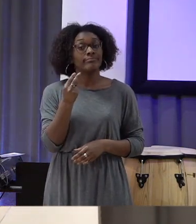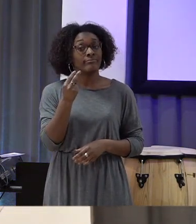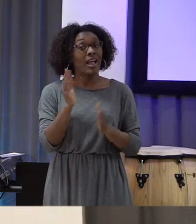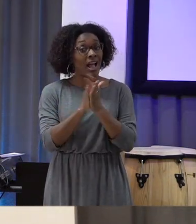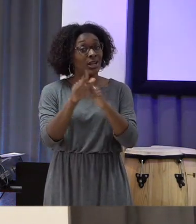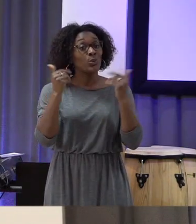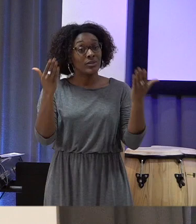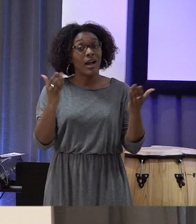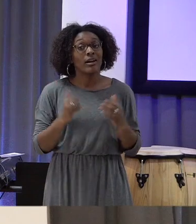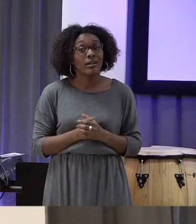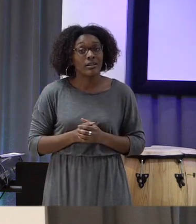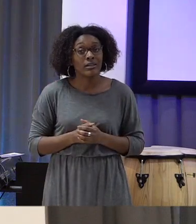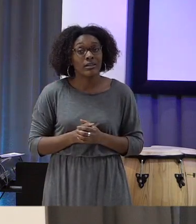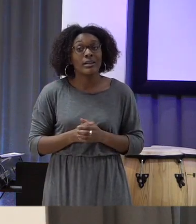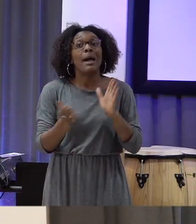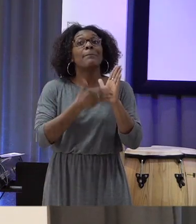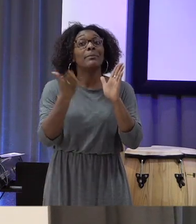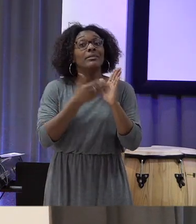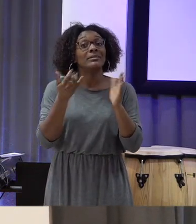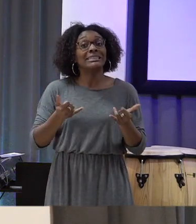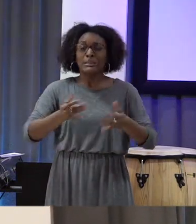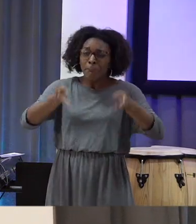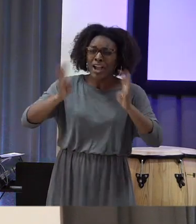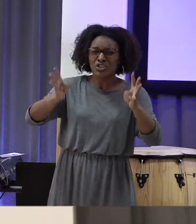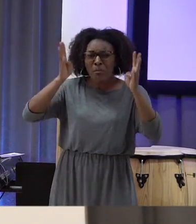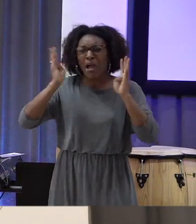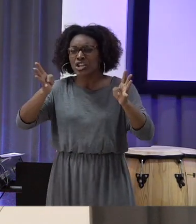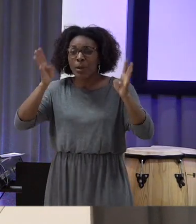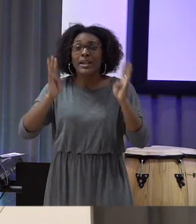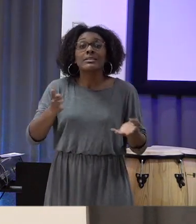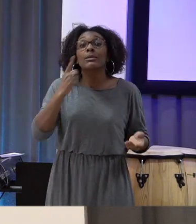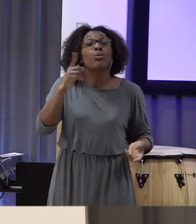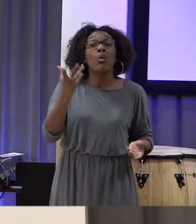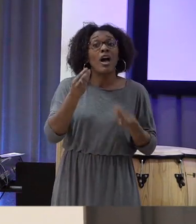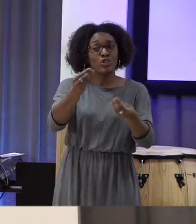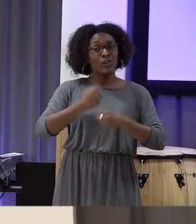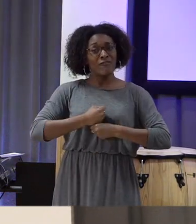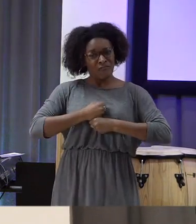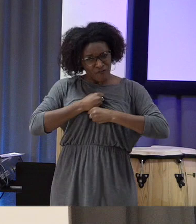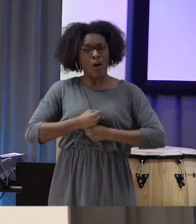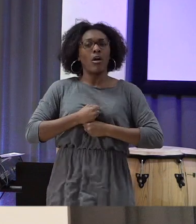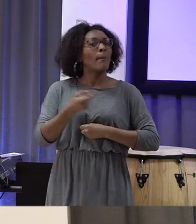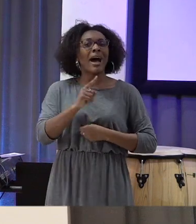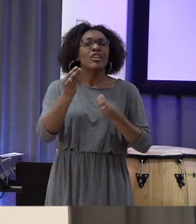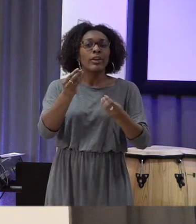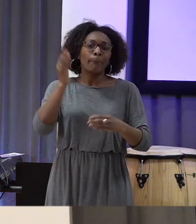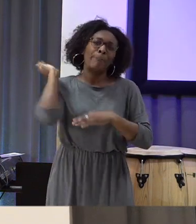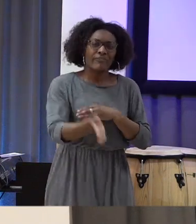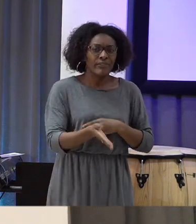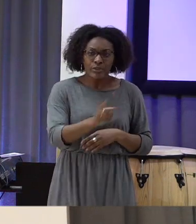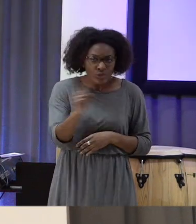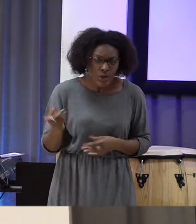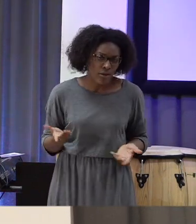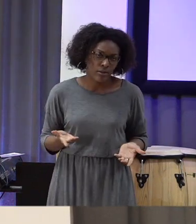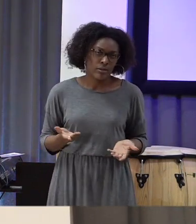Alléluia. Ces paroles que nous prêchons ici, c'est pour la fortification du peuple de